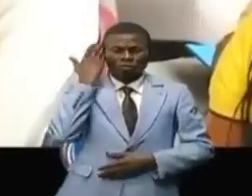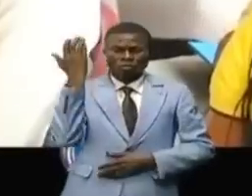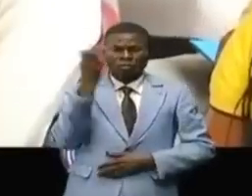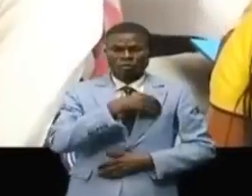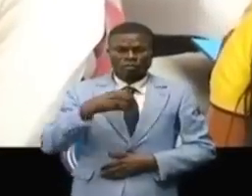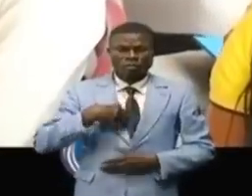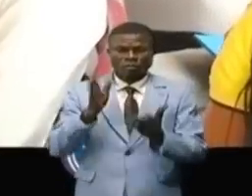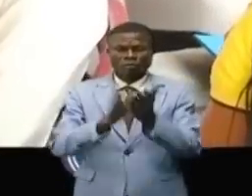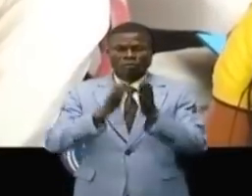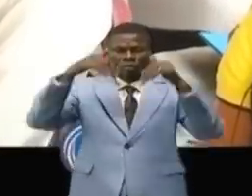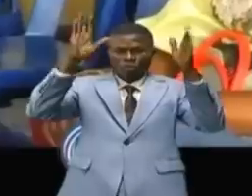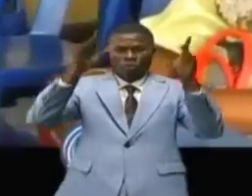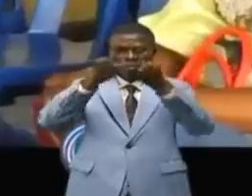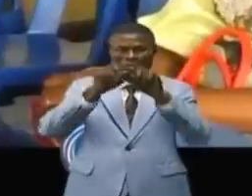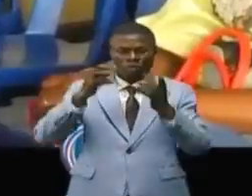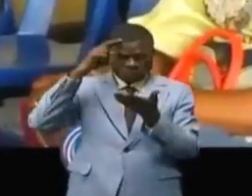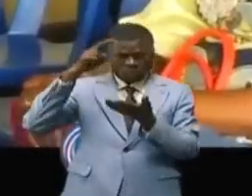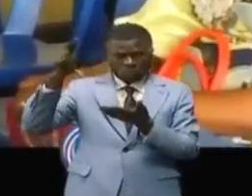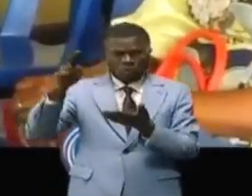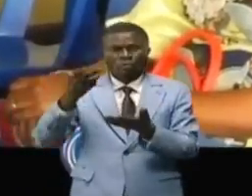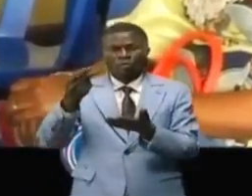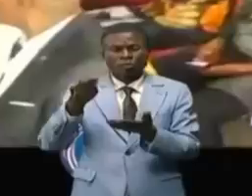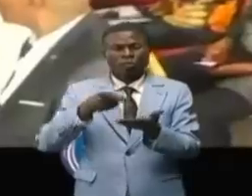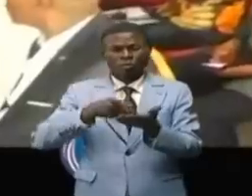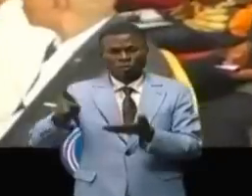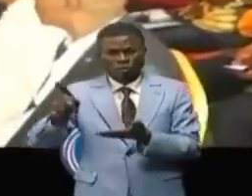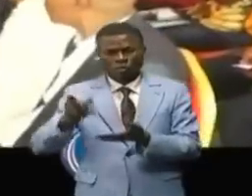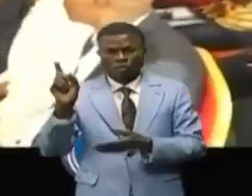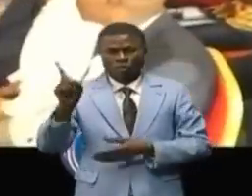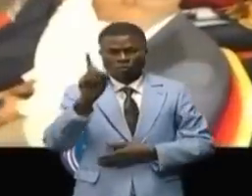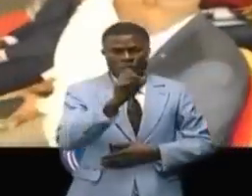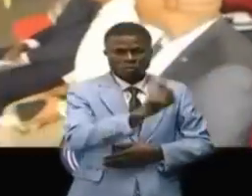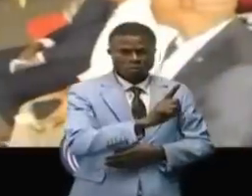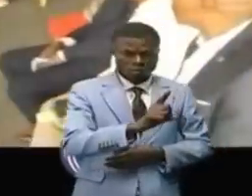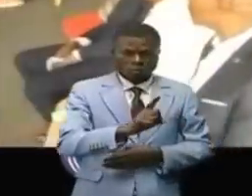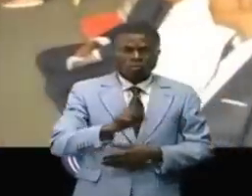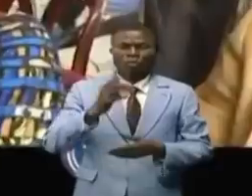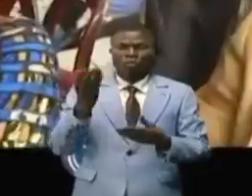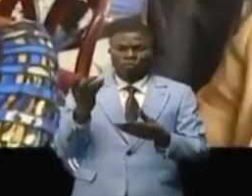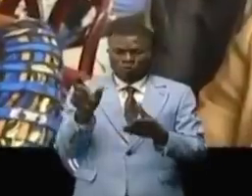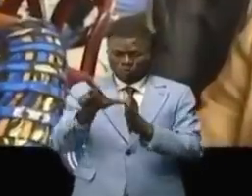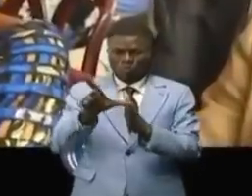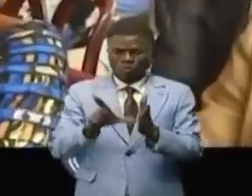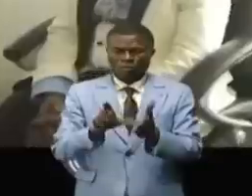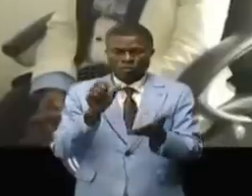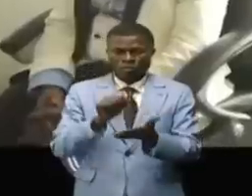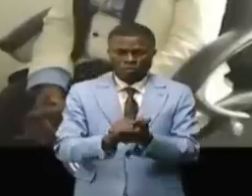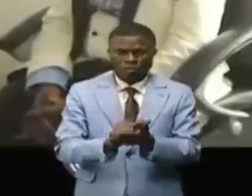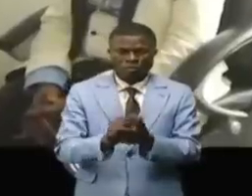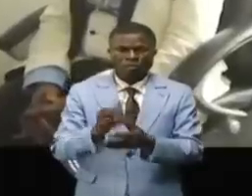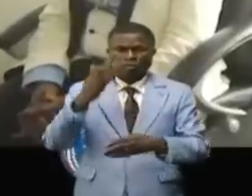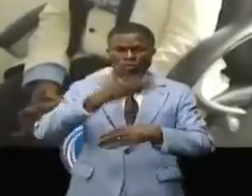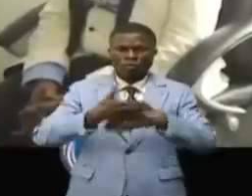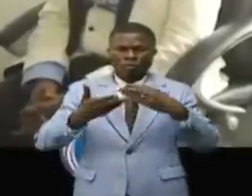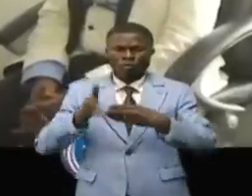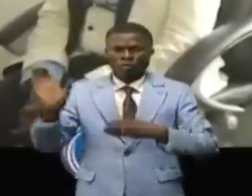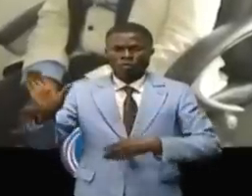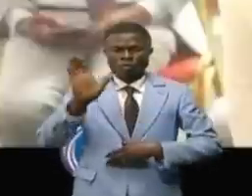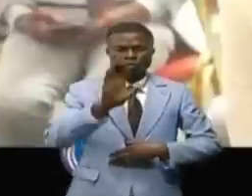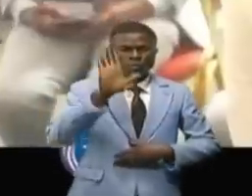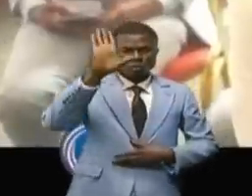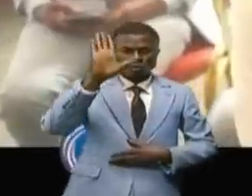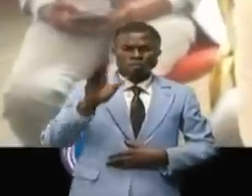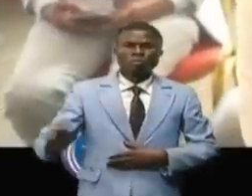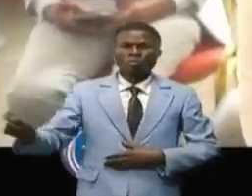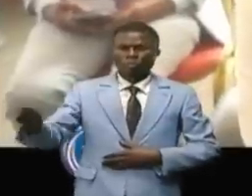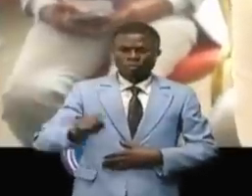secondaire et universitaire dans les frais scolaire tous à chacun selon une nomenclature adaptée à cet effet représenter dans les cinq du coup nous part des